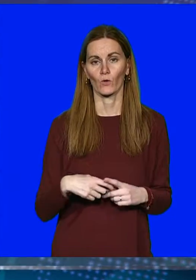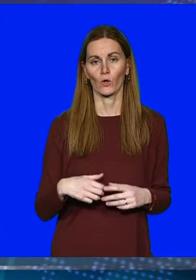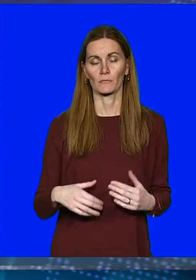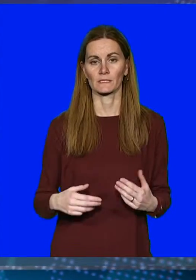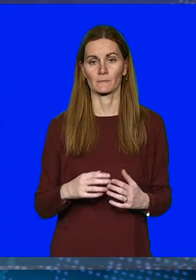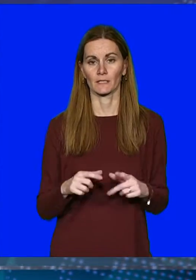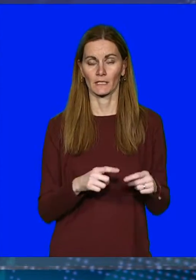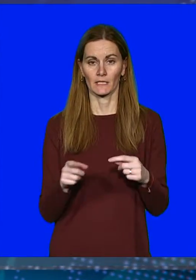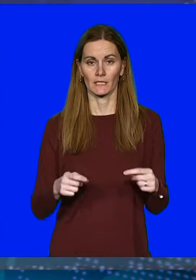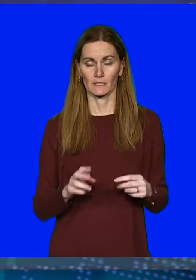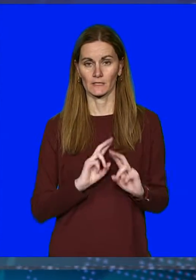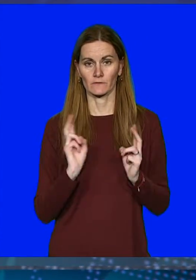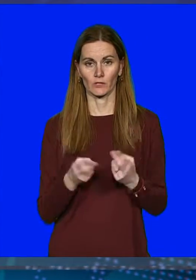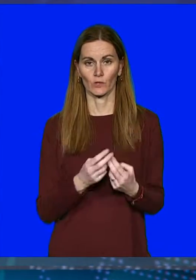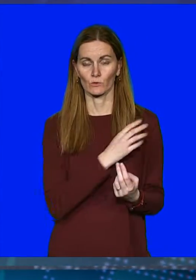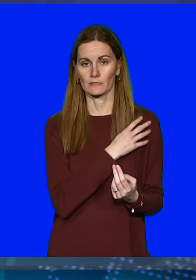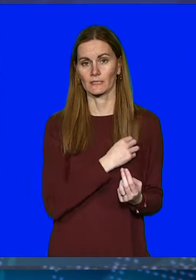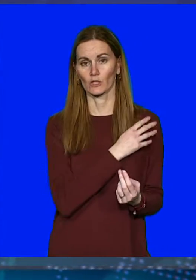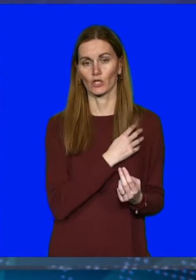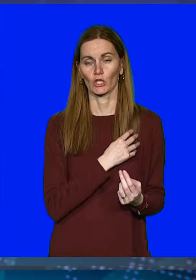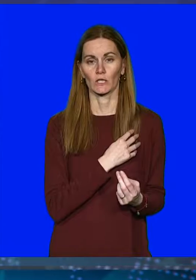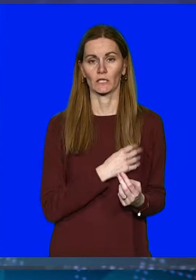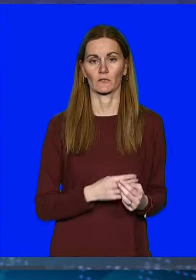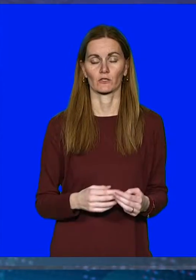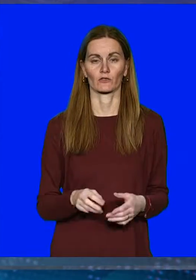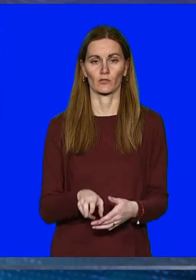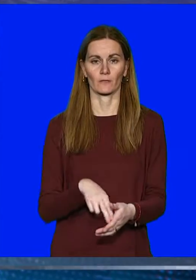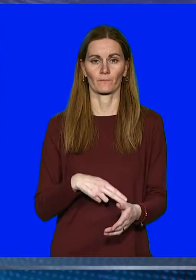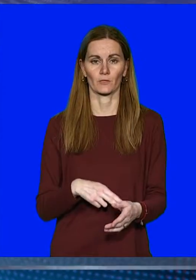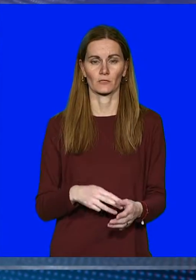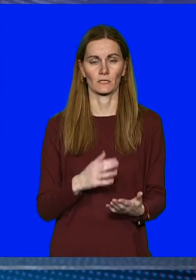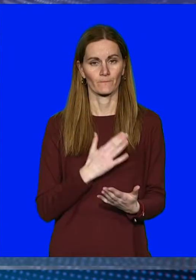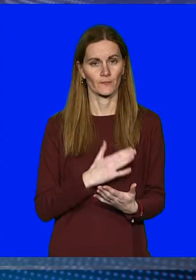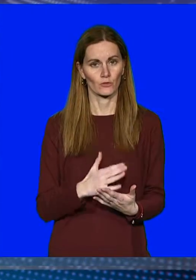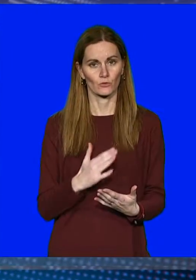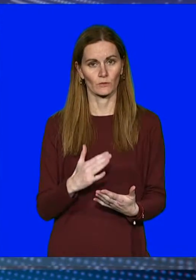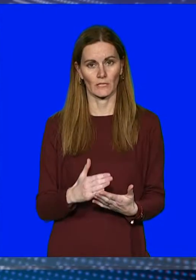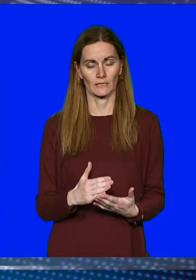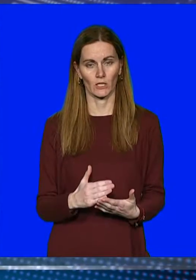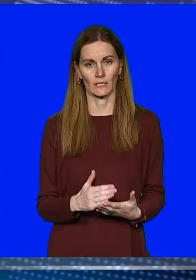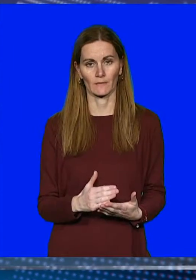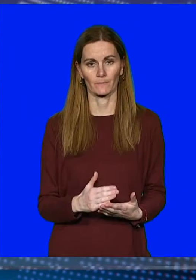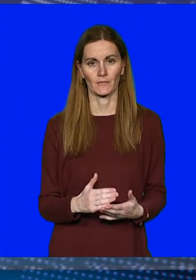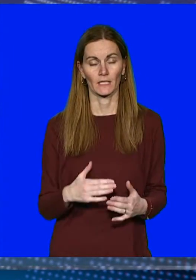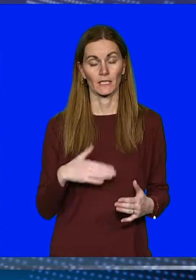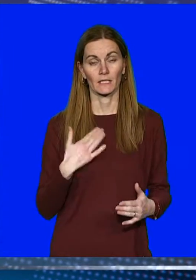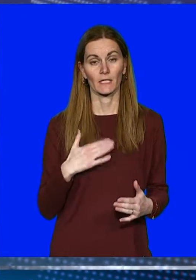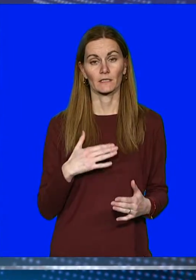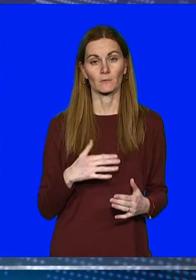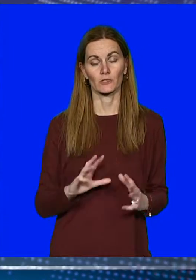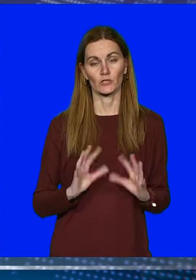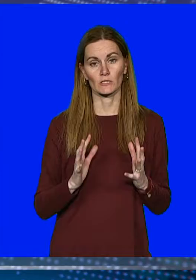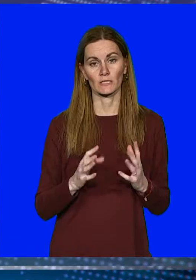u Komolcu projekt je koji je jedinstven u Hrvatskoj. I zbog toga, evo, sad su te procedure vrlo detaljne i temeljite